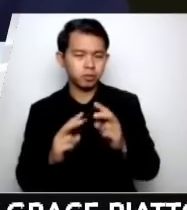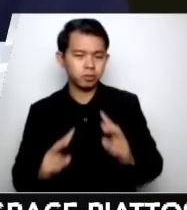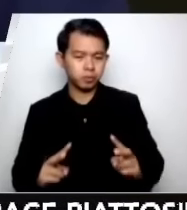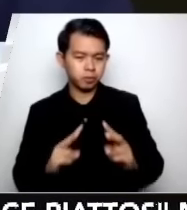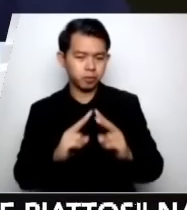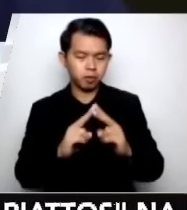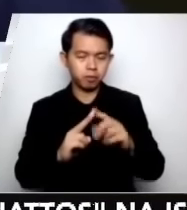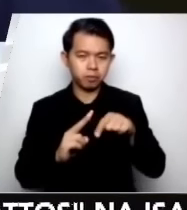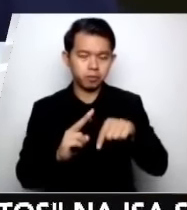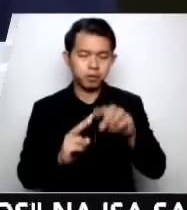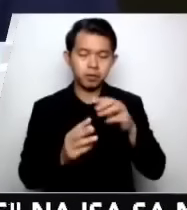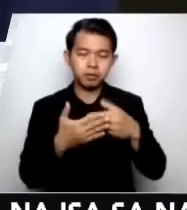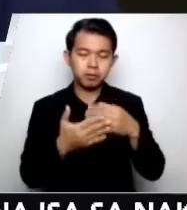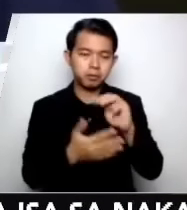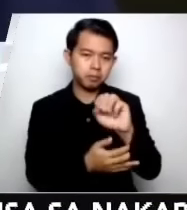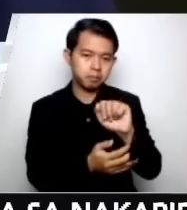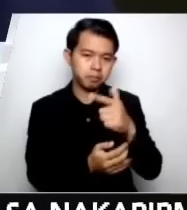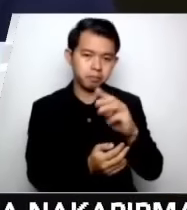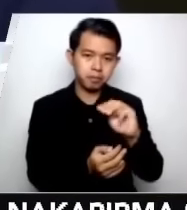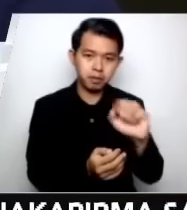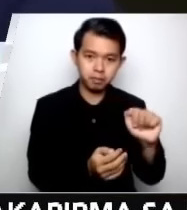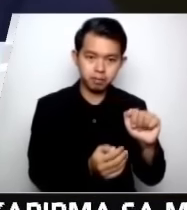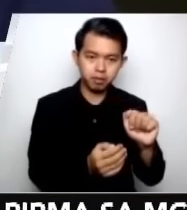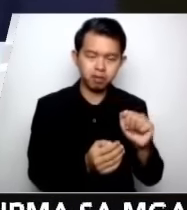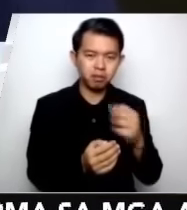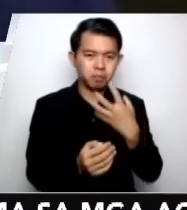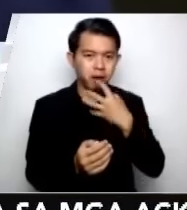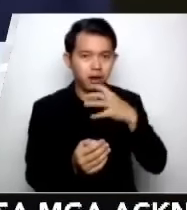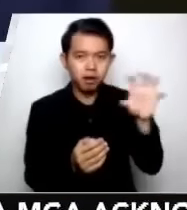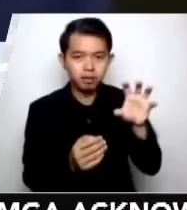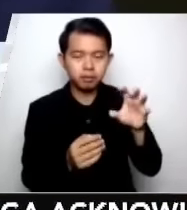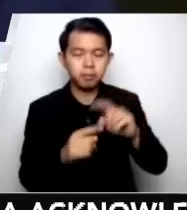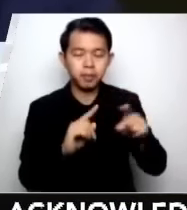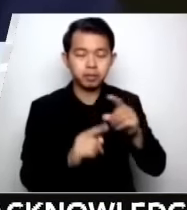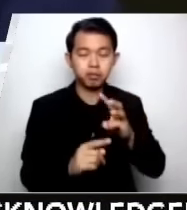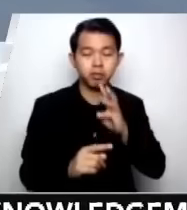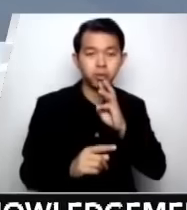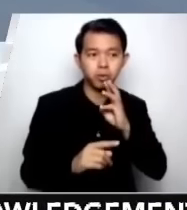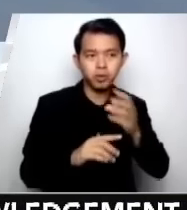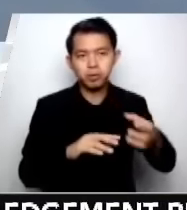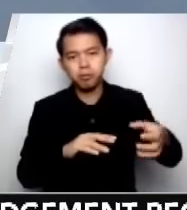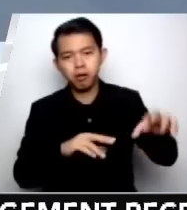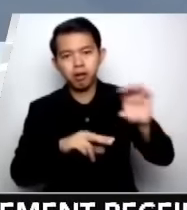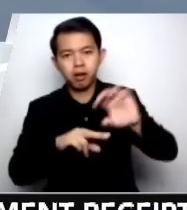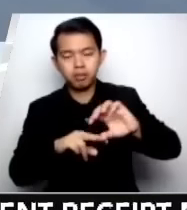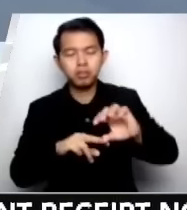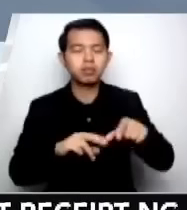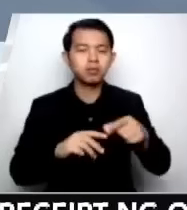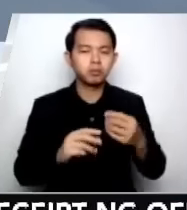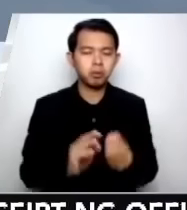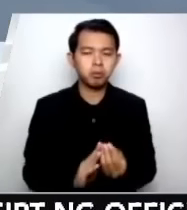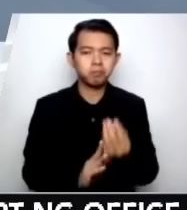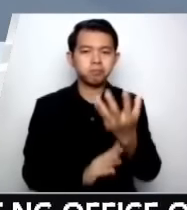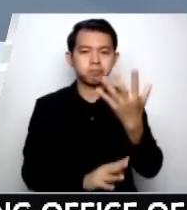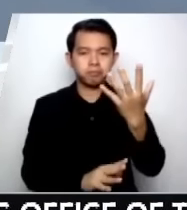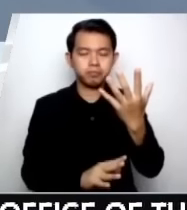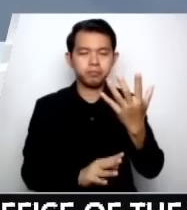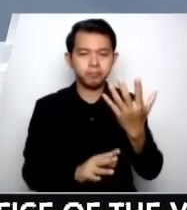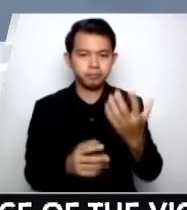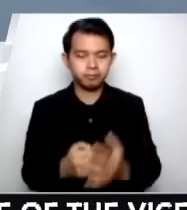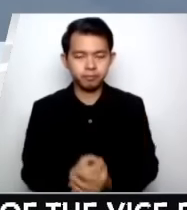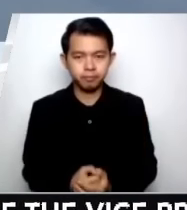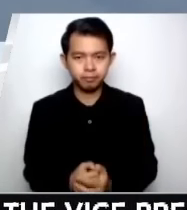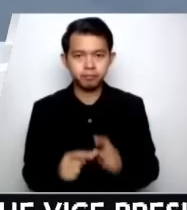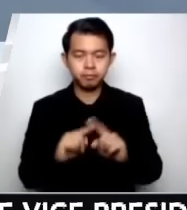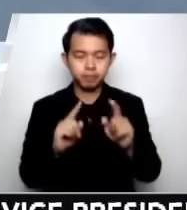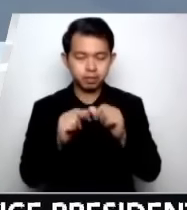ano lang po yan, pinainit na kawali, mainit na mainit. Subukan yung lagyan ng tubig, nag-explode po. Alert level 1 pa rin ang Bulkang Taal. Delikado